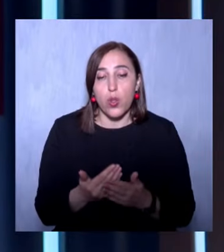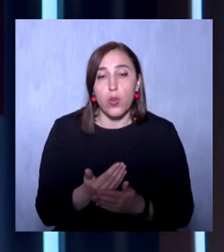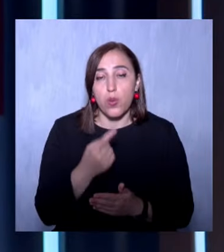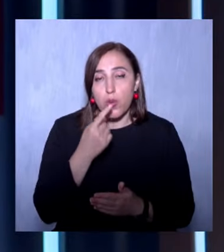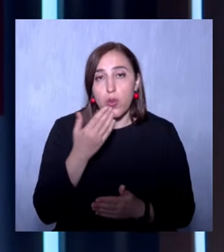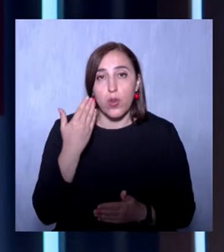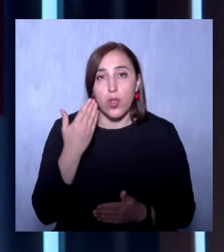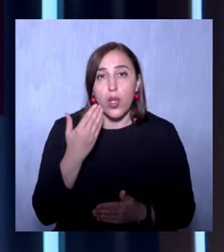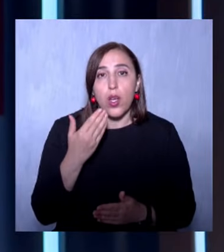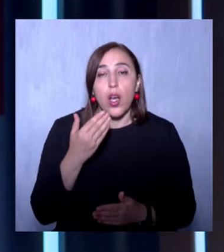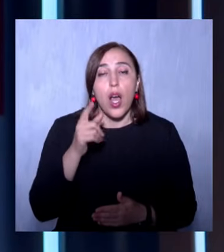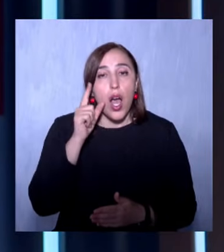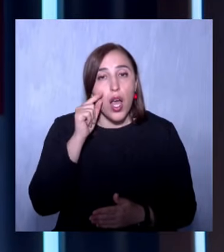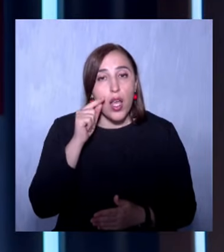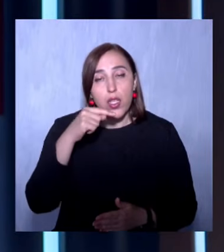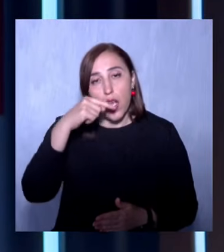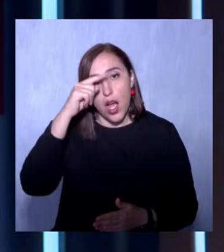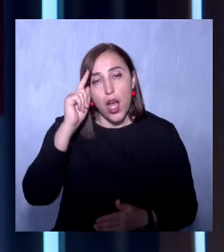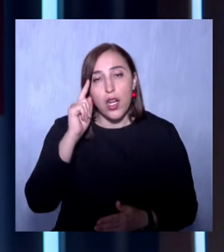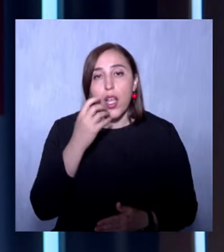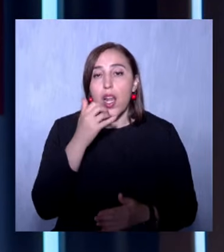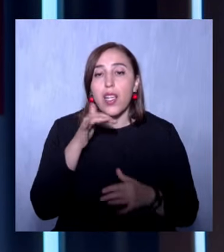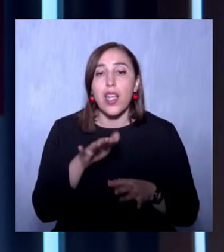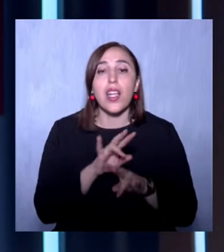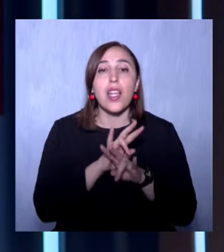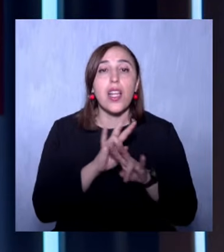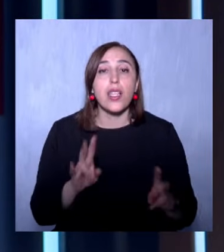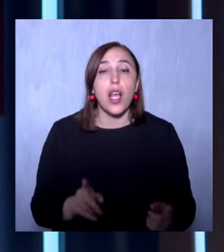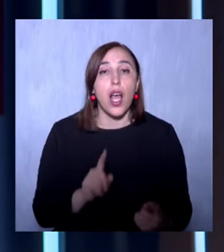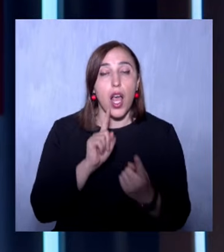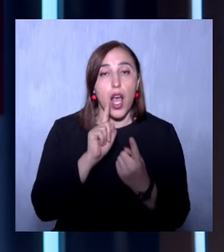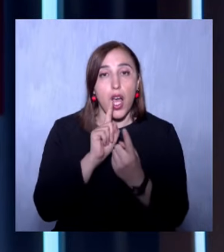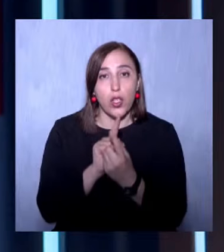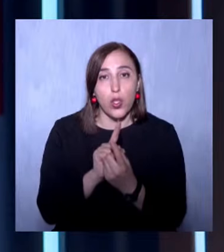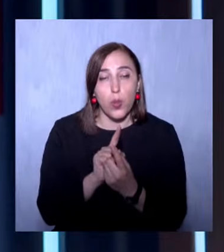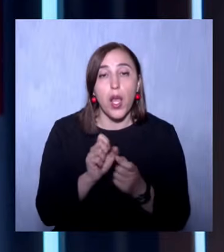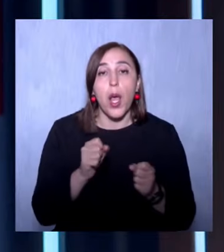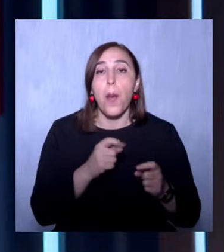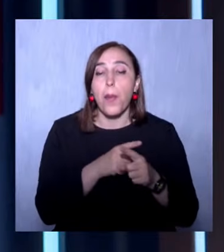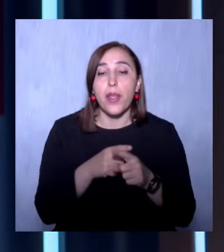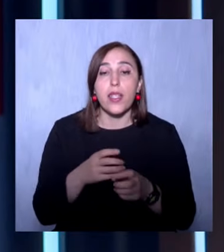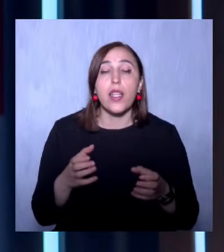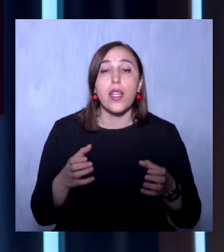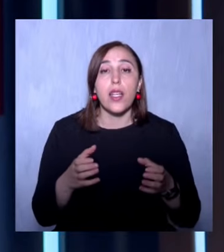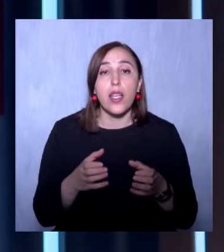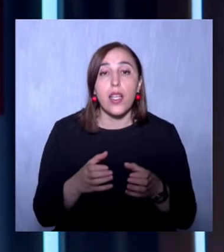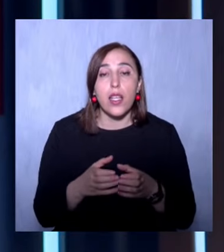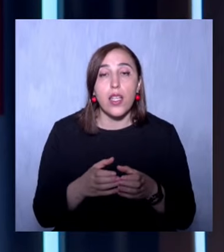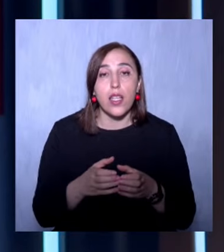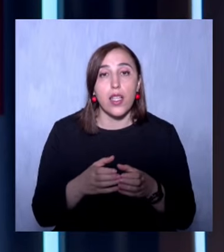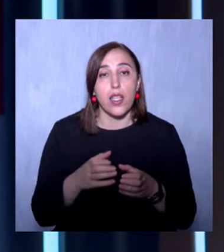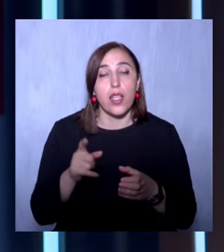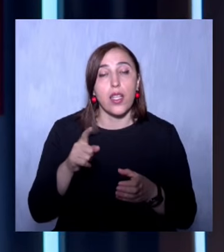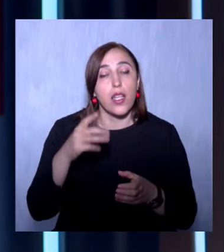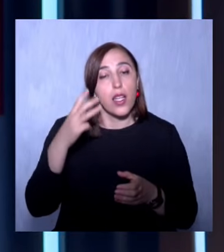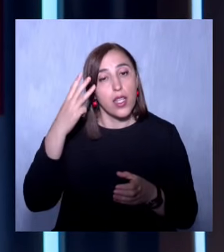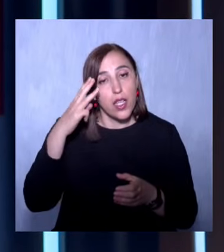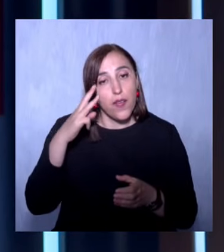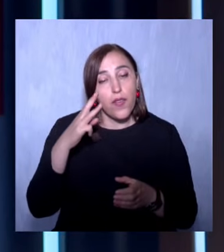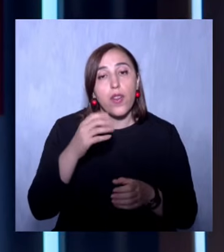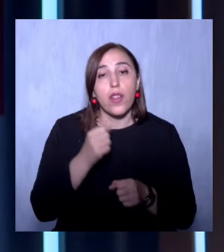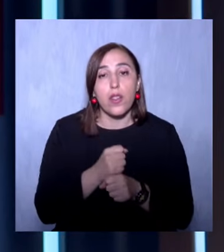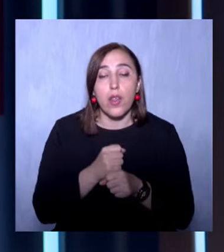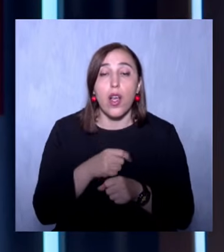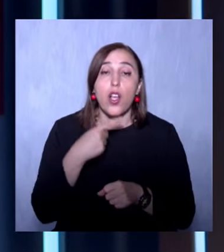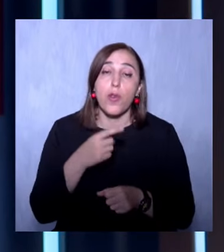Յորքում տեղի ունեցած Հայաստանի ու Ադրբեջանի արտգործնախարարների հանդիպումը Մինսկի խմբի ձևաչափով կառուցողական է համարում։